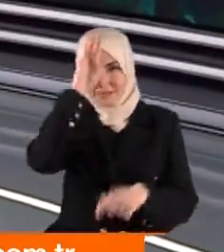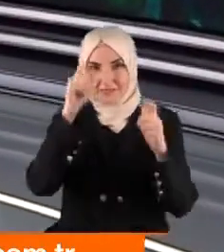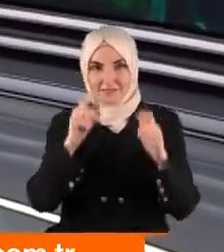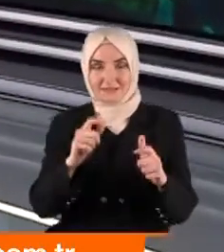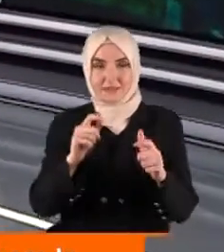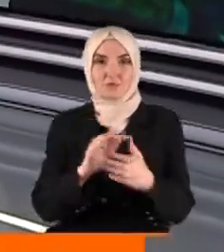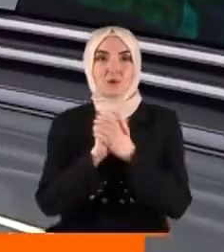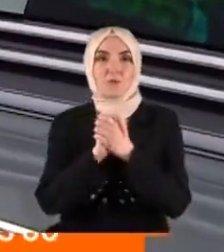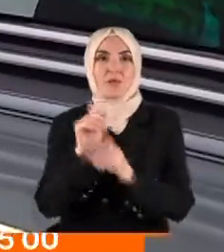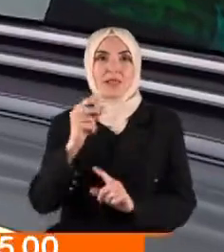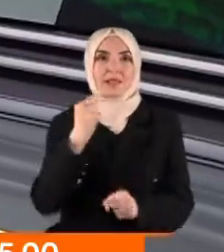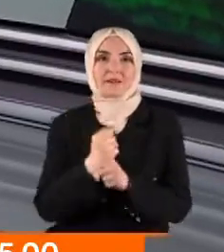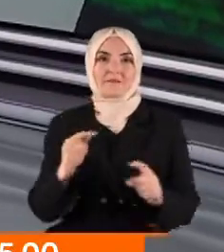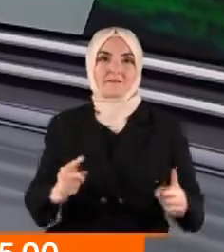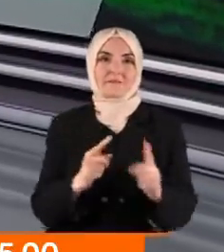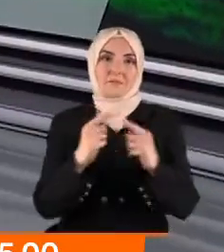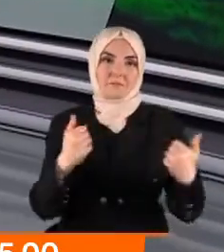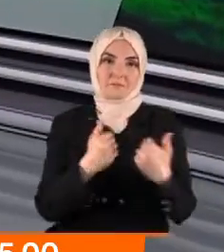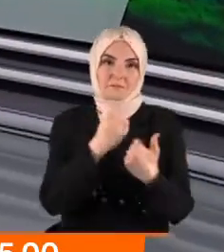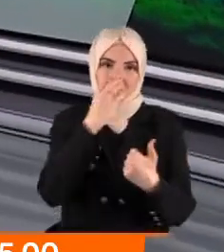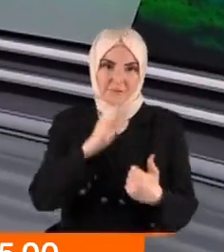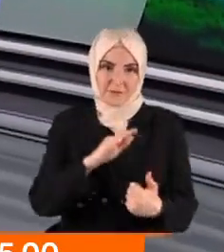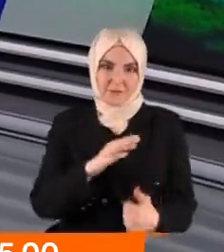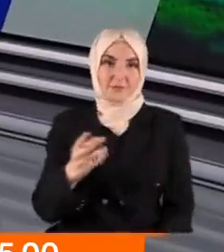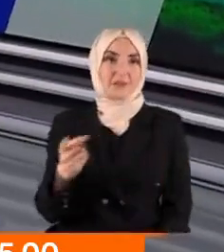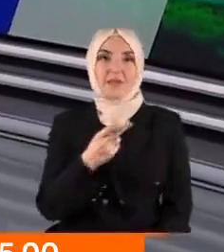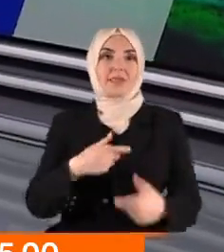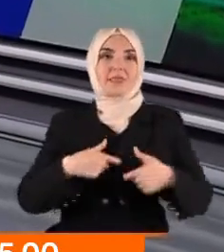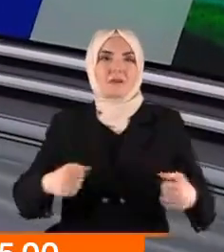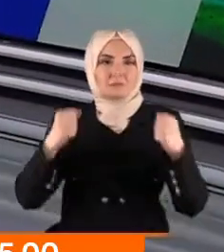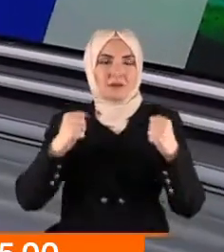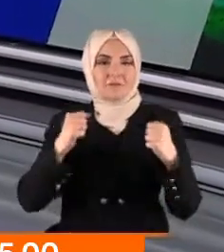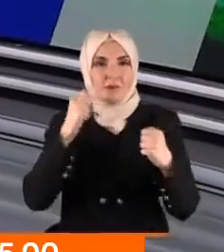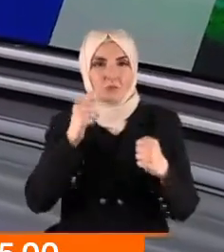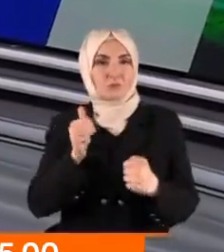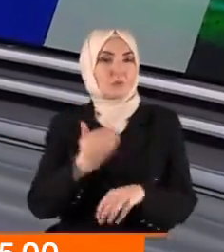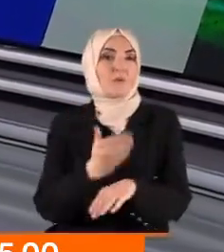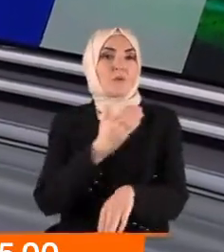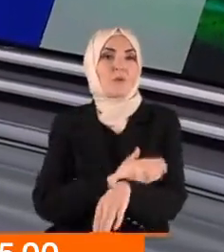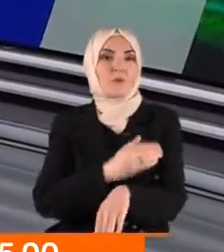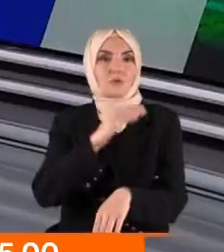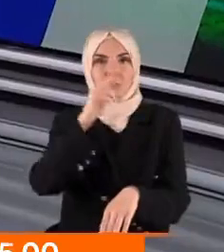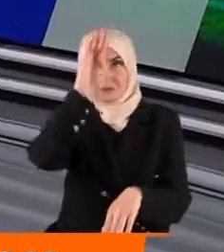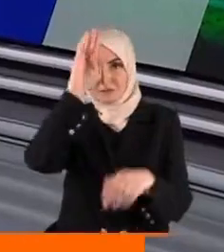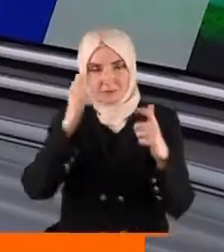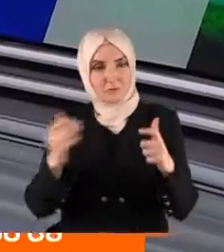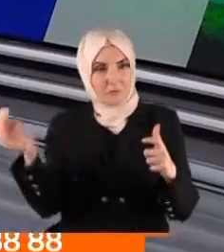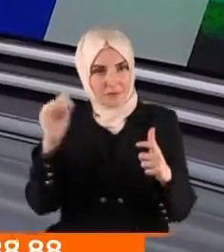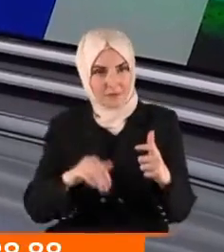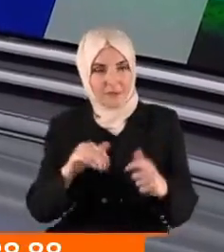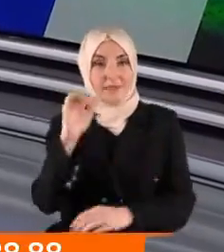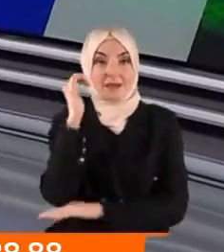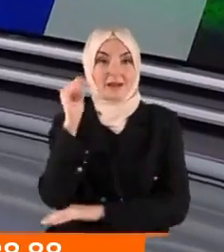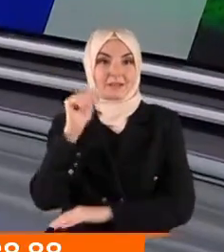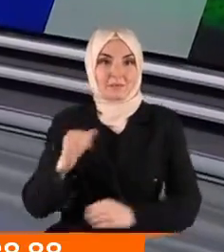gelecek. Tabii iki takımın taraftarı günler öncesinde İstanbul'a geldi. Hem Taksim'de hazırlanan dev kupanın önünde hatıra fotoğrafı çekildiler hem